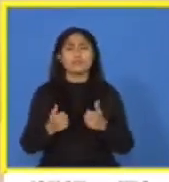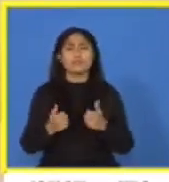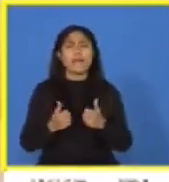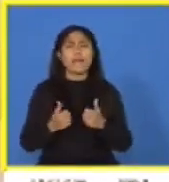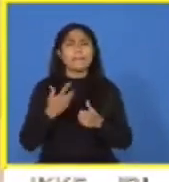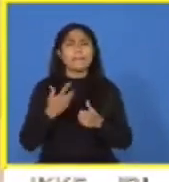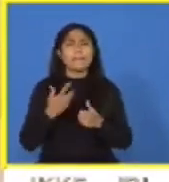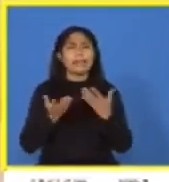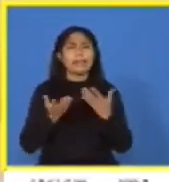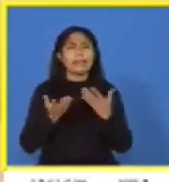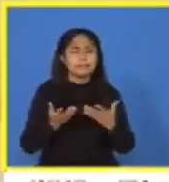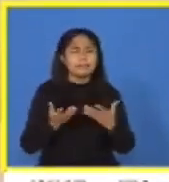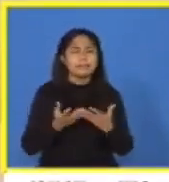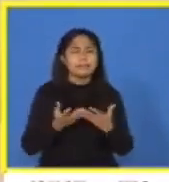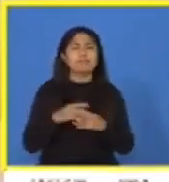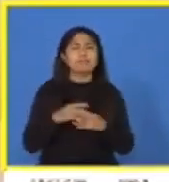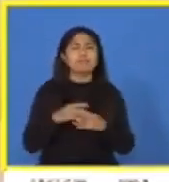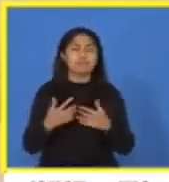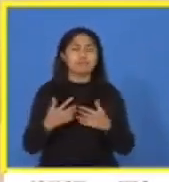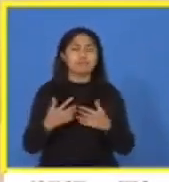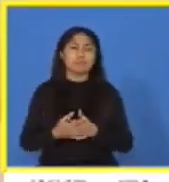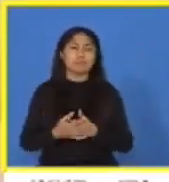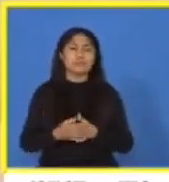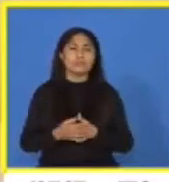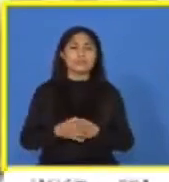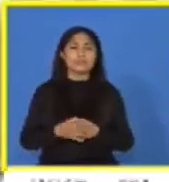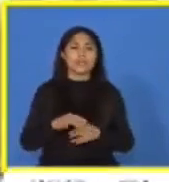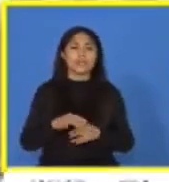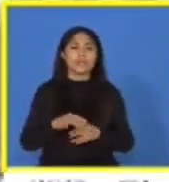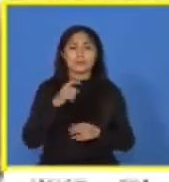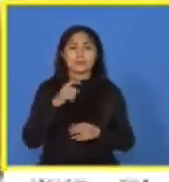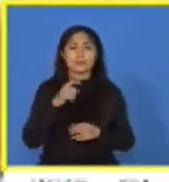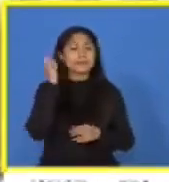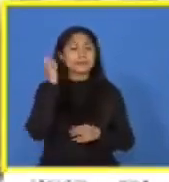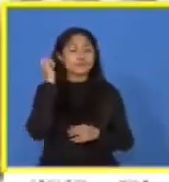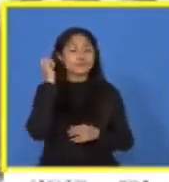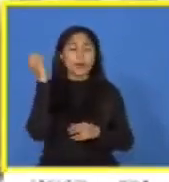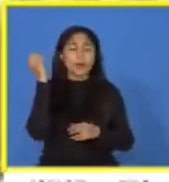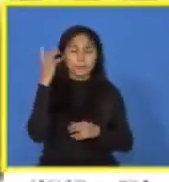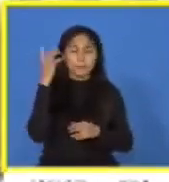pasien COVID-19, Bu? Ya, baik.